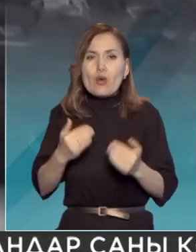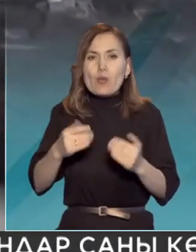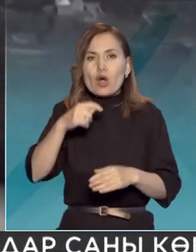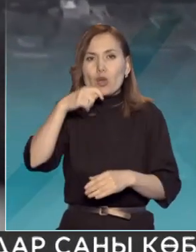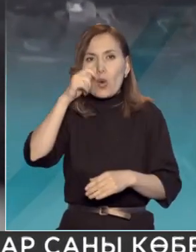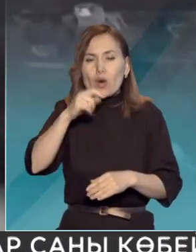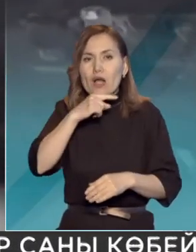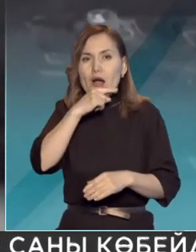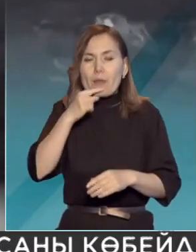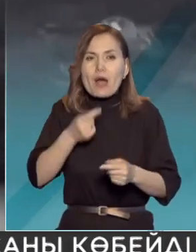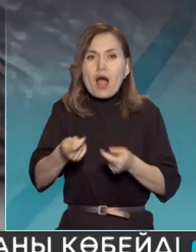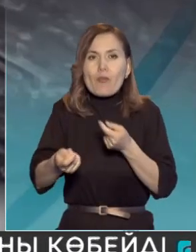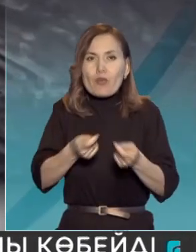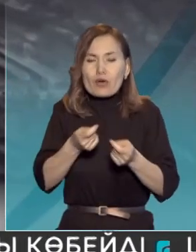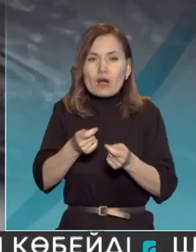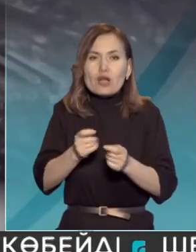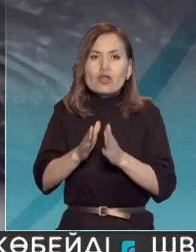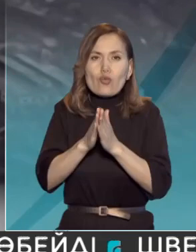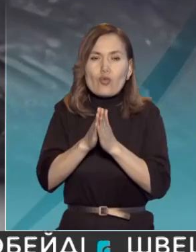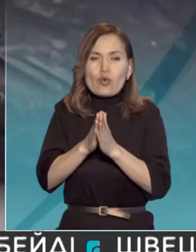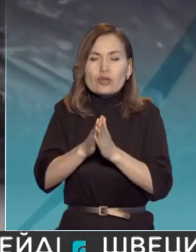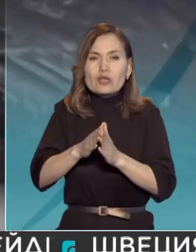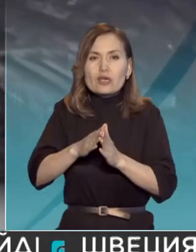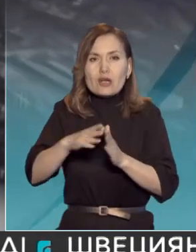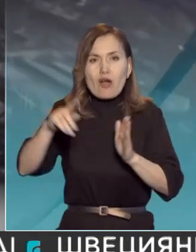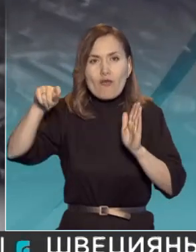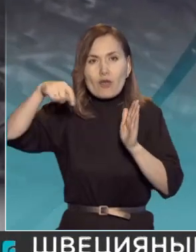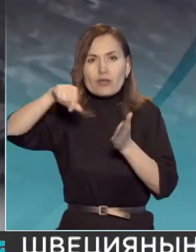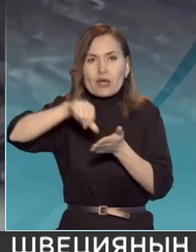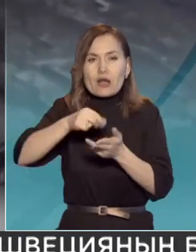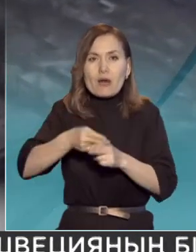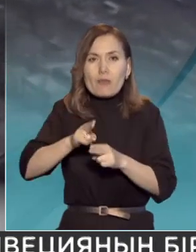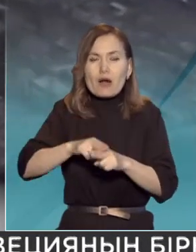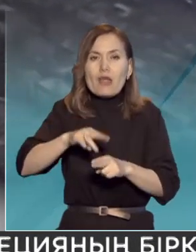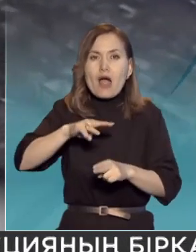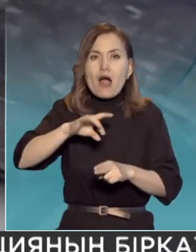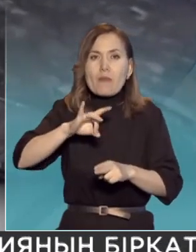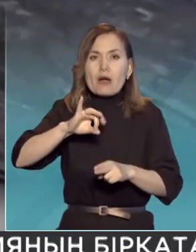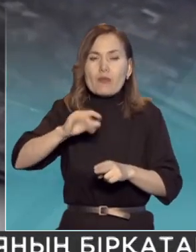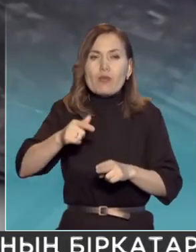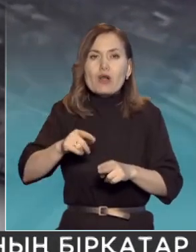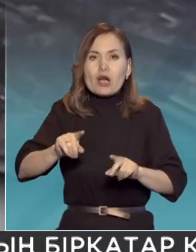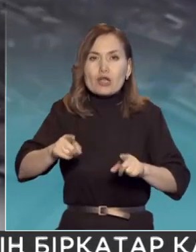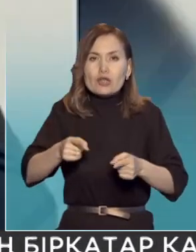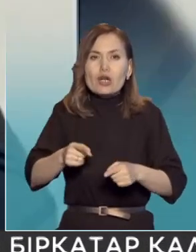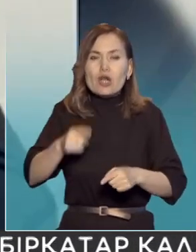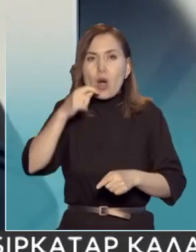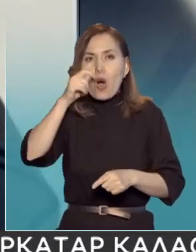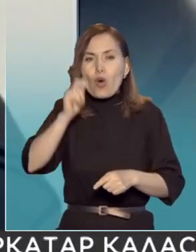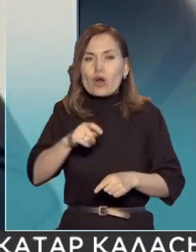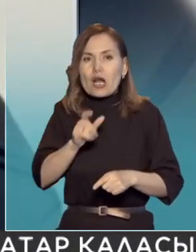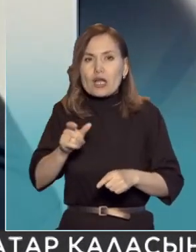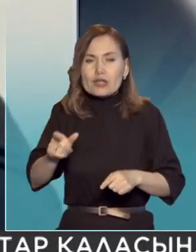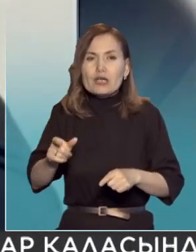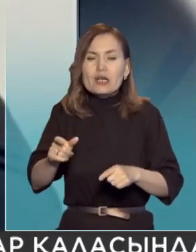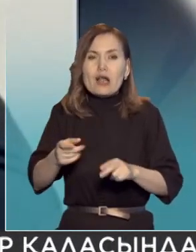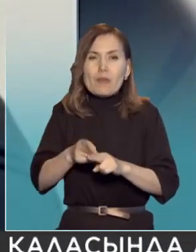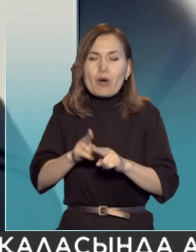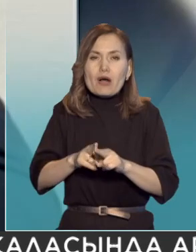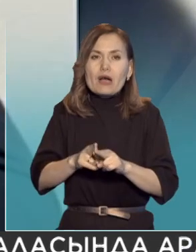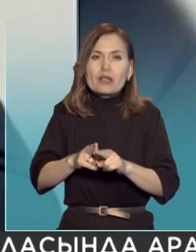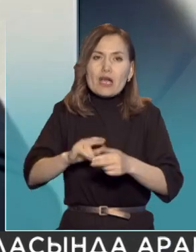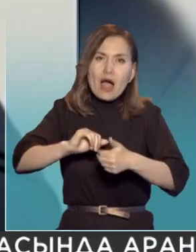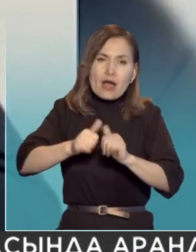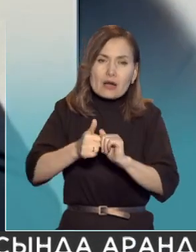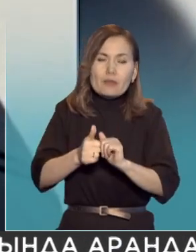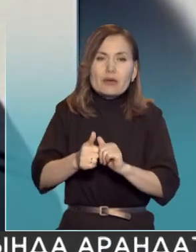мен Ресей басшыларына өтініш жасады. Видео мәлімдемеде ол өзін Мариупольде тұтқынға түскен украиналық жауынгерлерге айырбастап, Мәскеуге тапсыруды